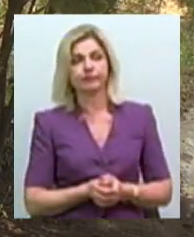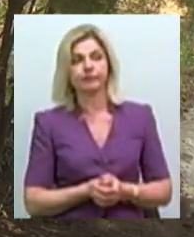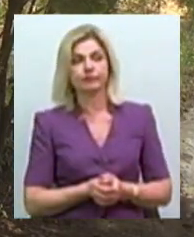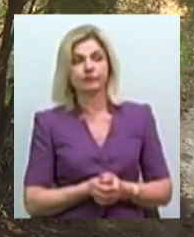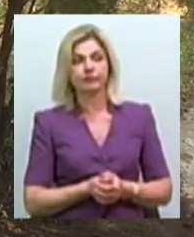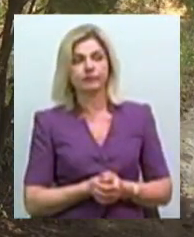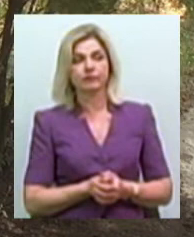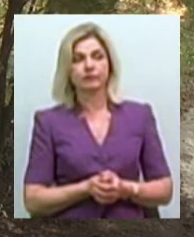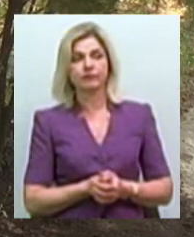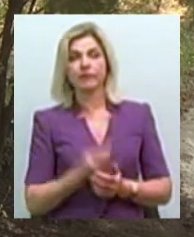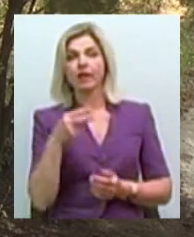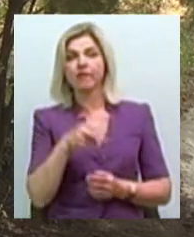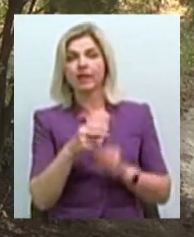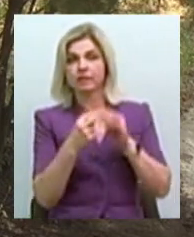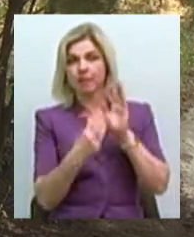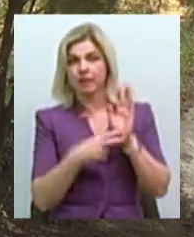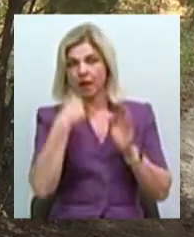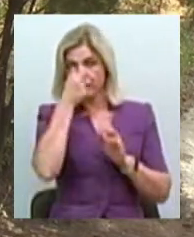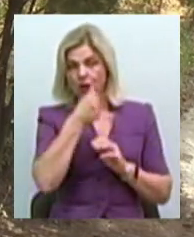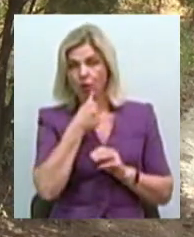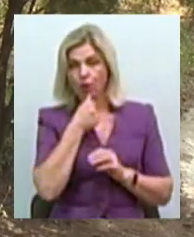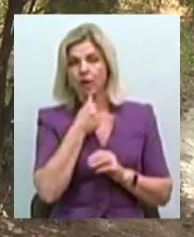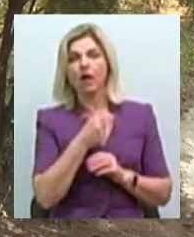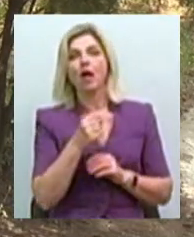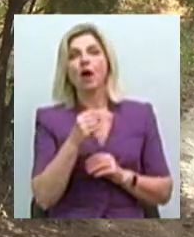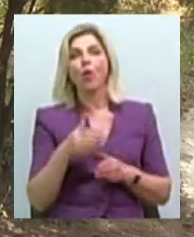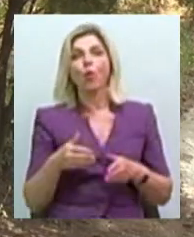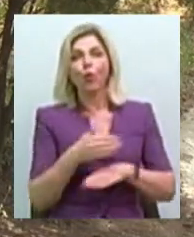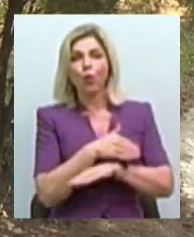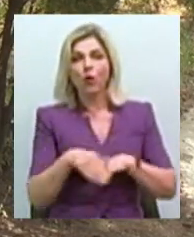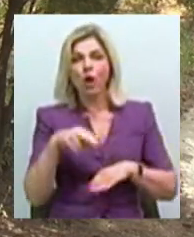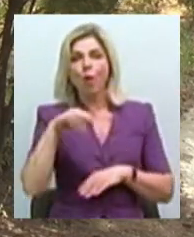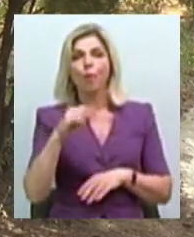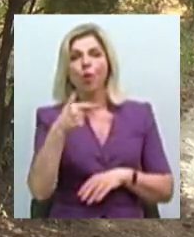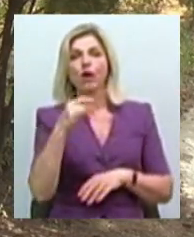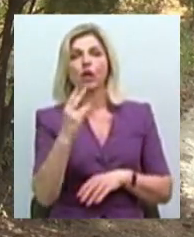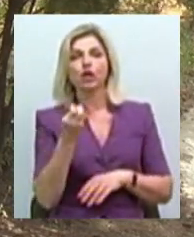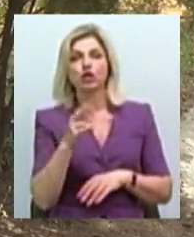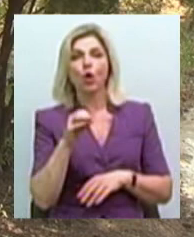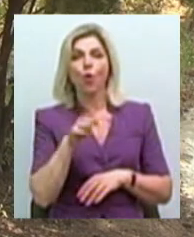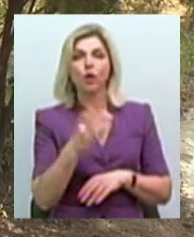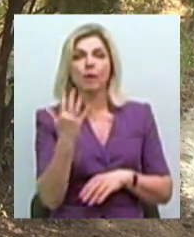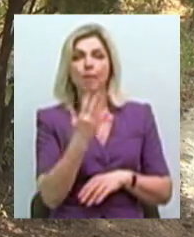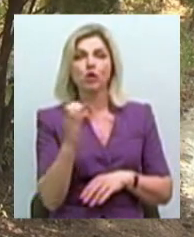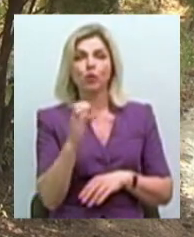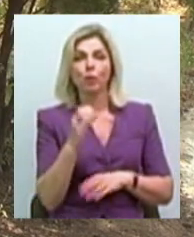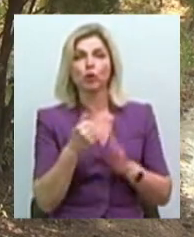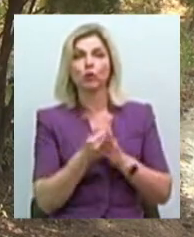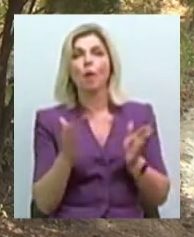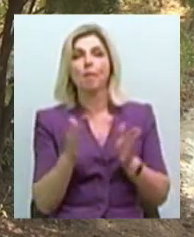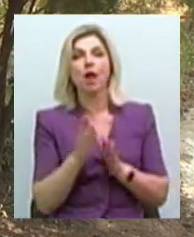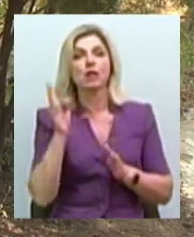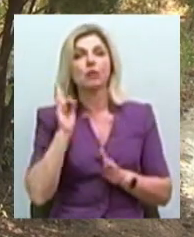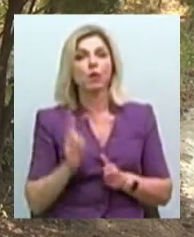Заводська адміністрація. 2017 рік. Непарна сторона вулиці Пограничної від 5-ї Слобідської до Малої Морської. Поточний ремонт